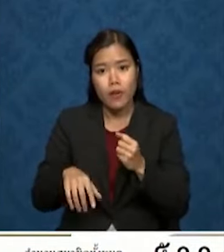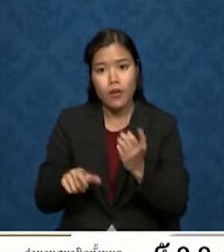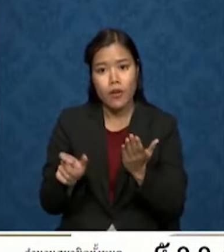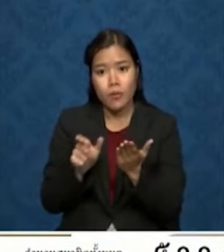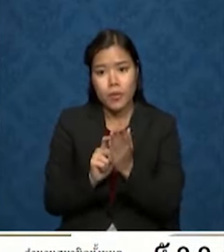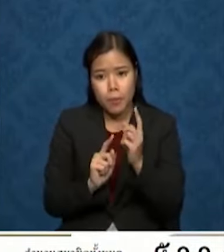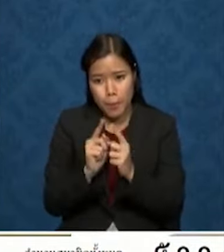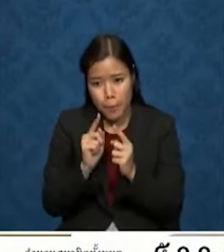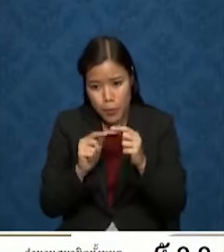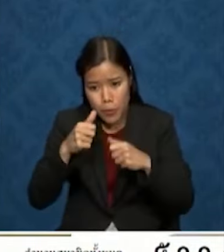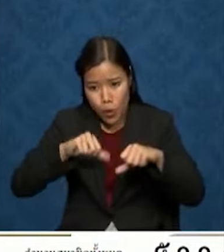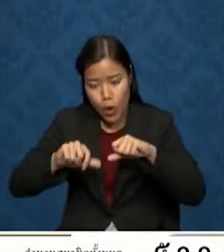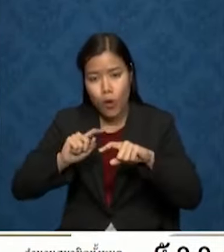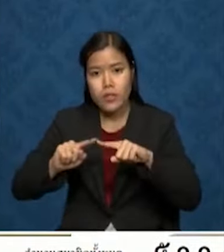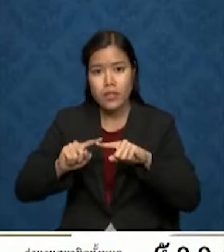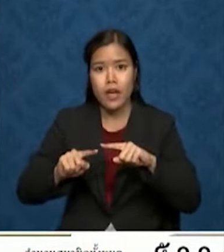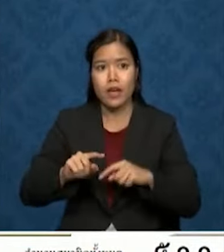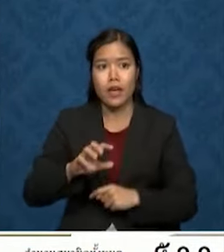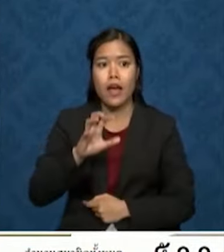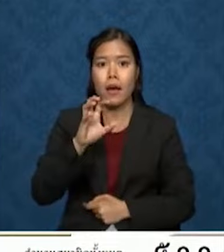โยน้หนกขึ้นไปเป็ยาสิบตด